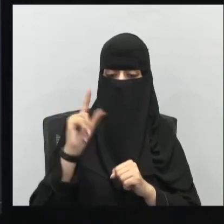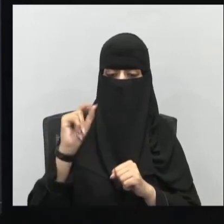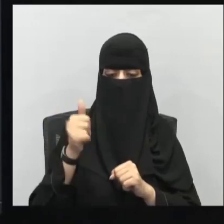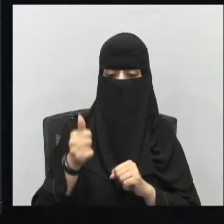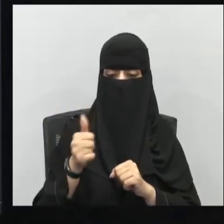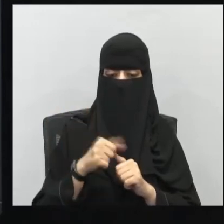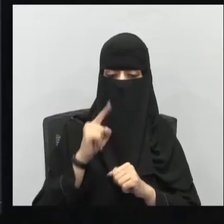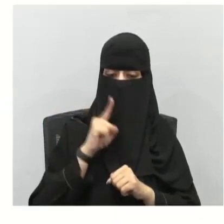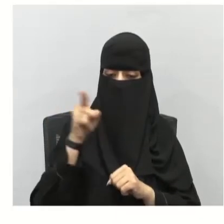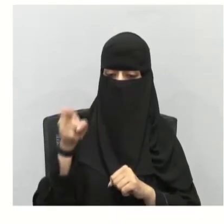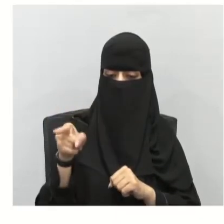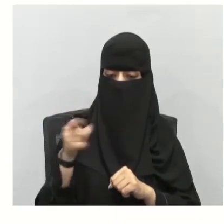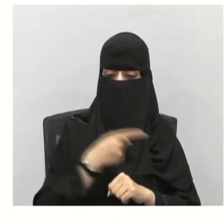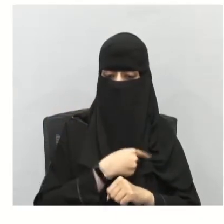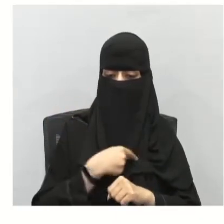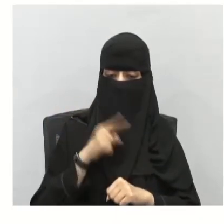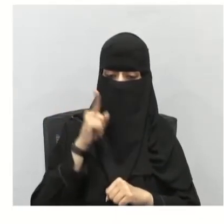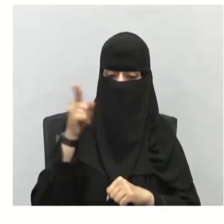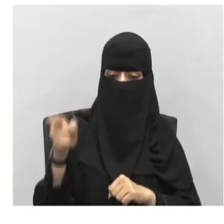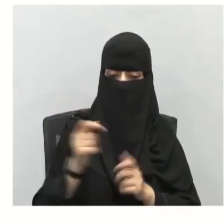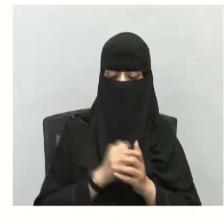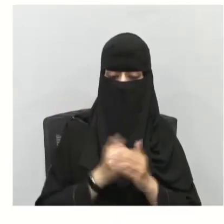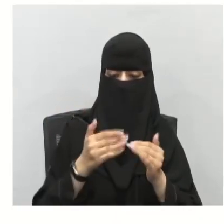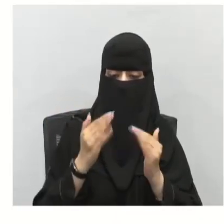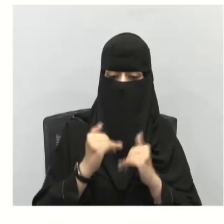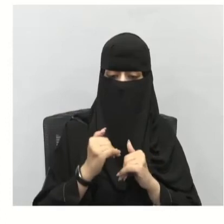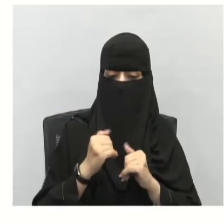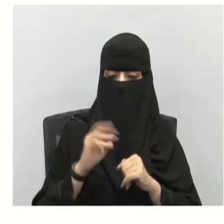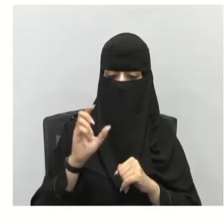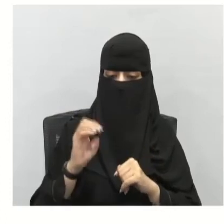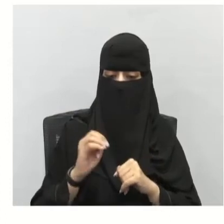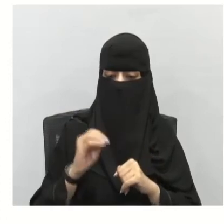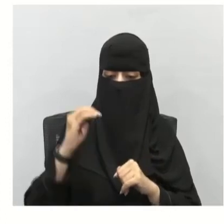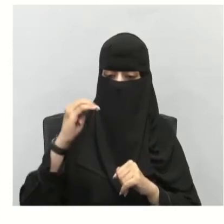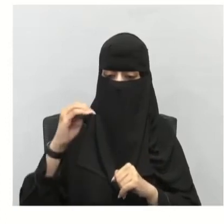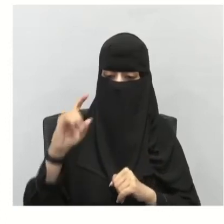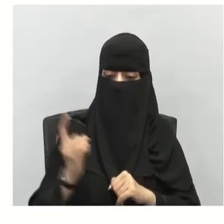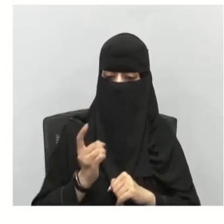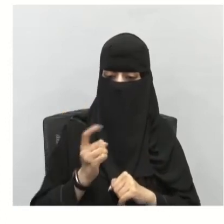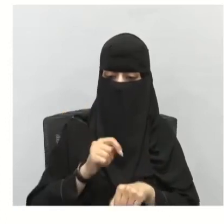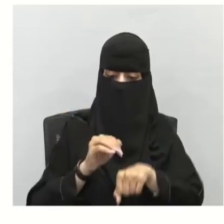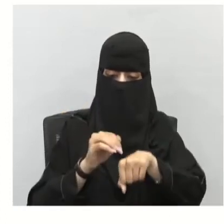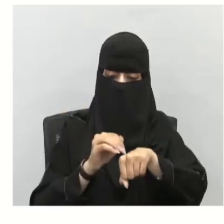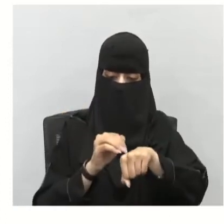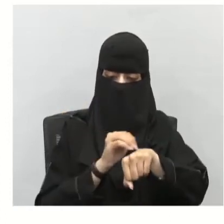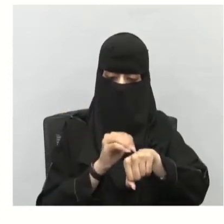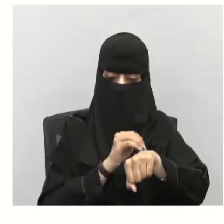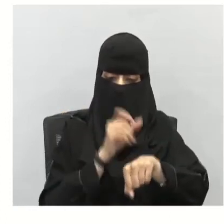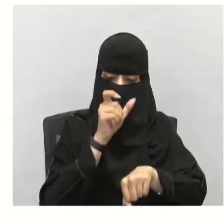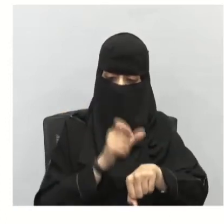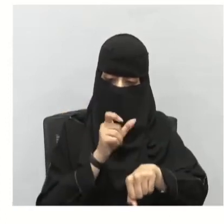أحسنتم يا رائعين، اسم إشارة. كلمة جرحى.